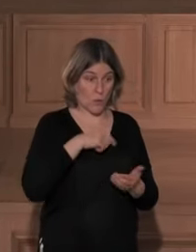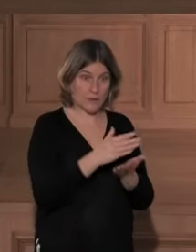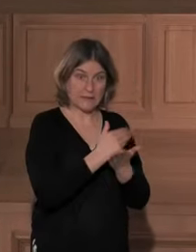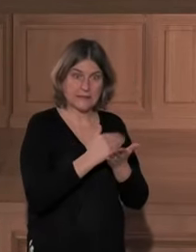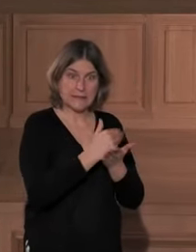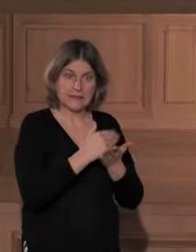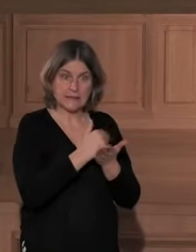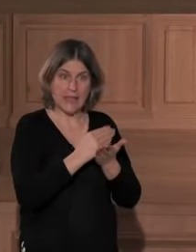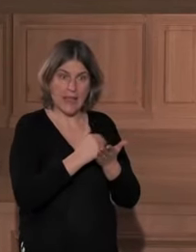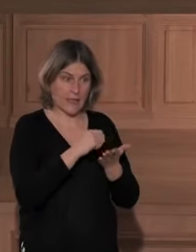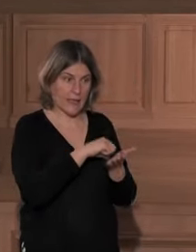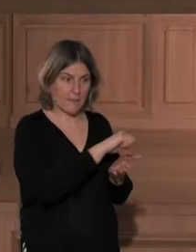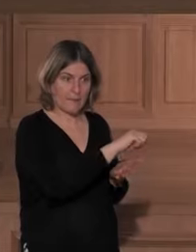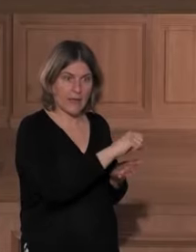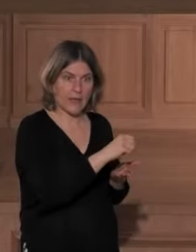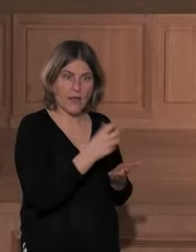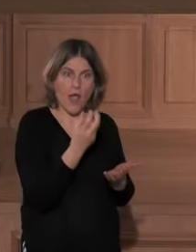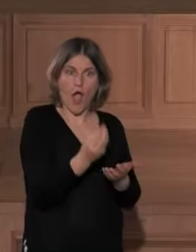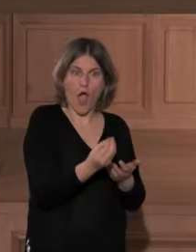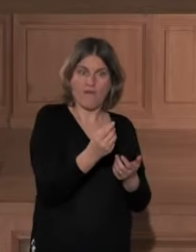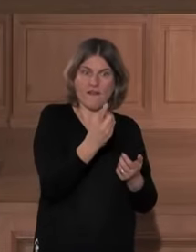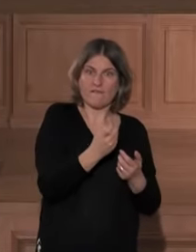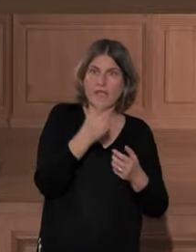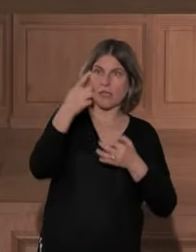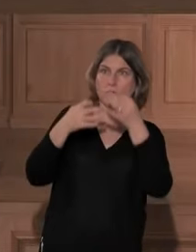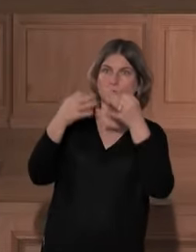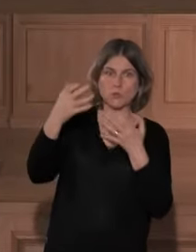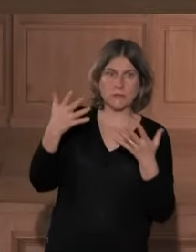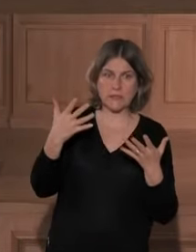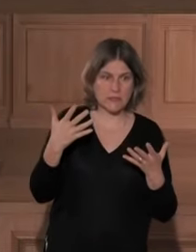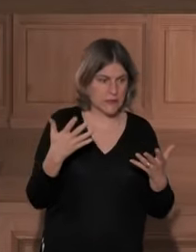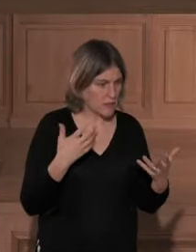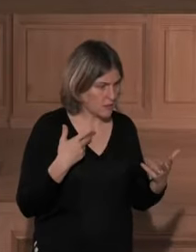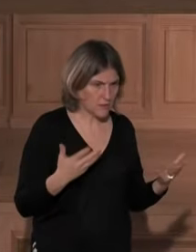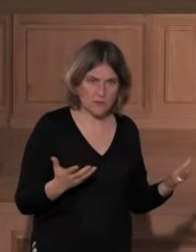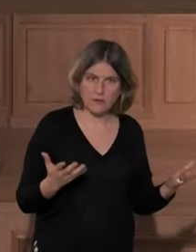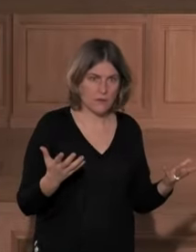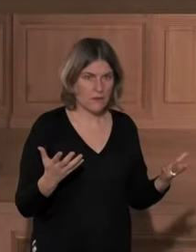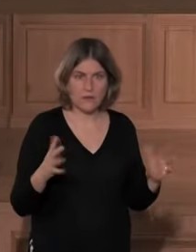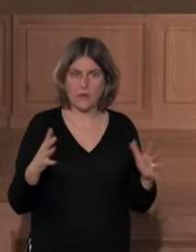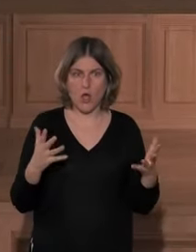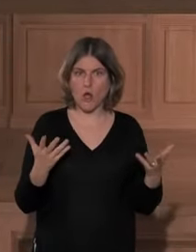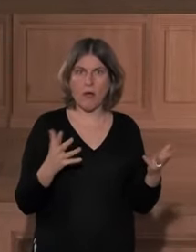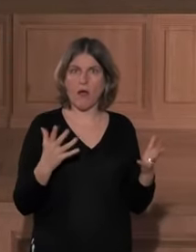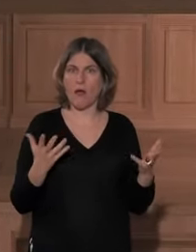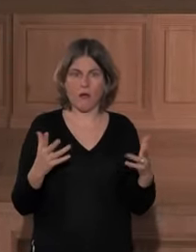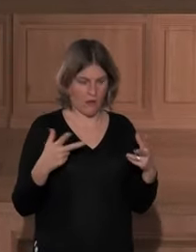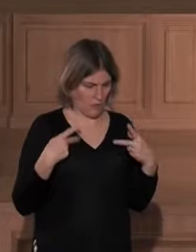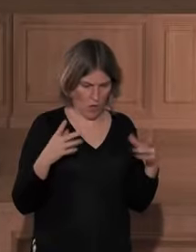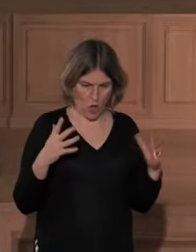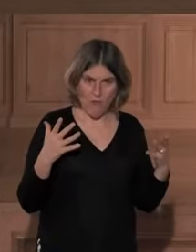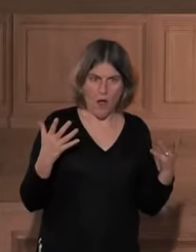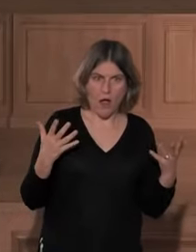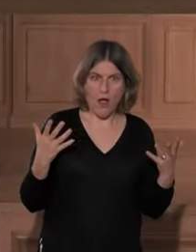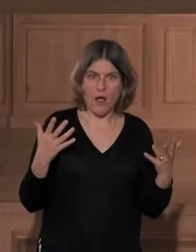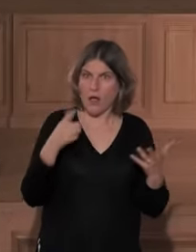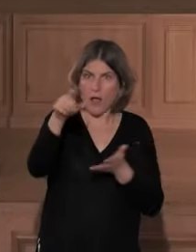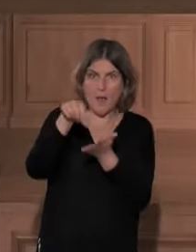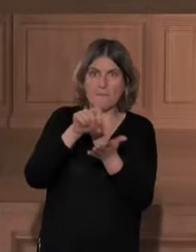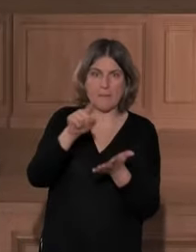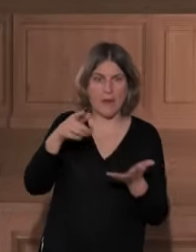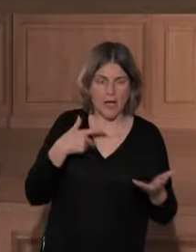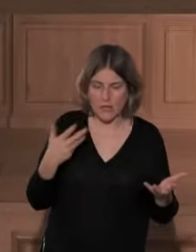que vous avez des enfants qui sont placés par le juge ou par la protection de l'enfance, vous n'avez plus tellement par où passer. C'est pour ça aussi, c'est plutôt ça